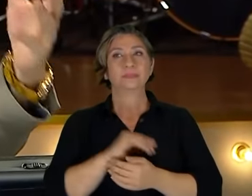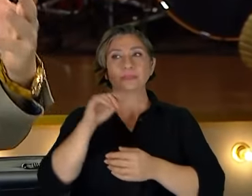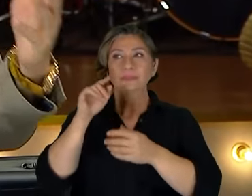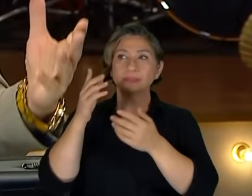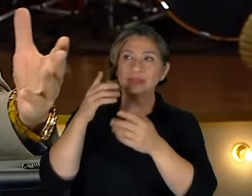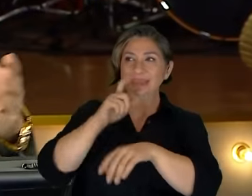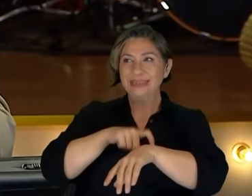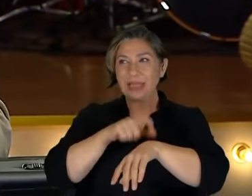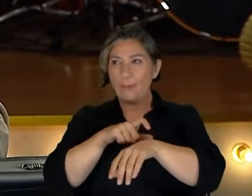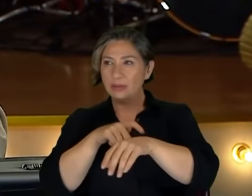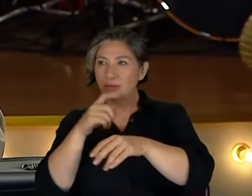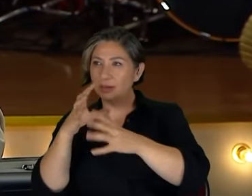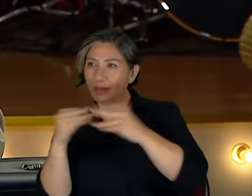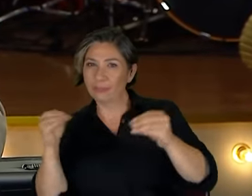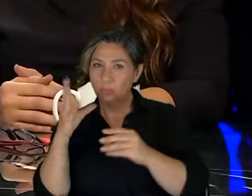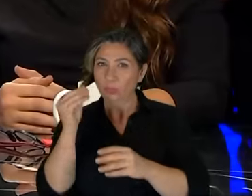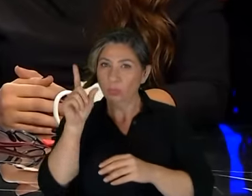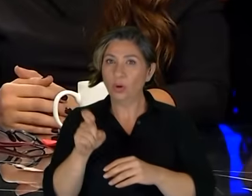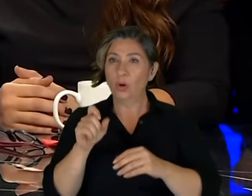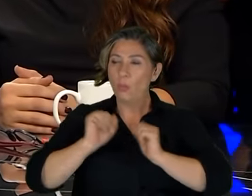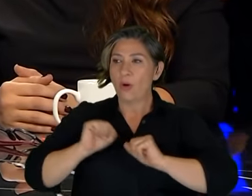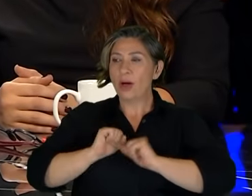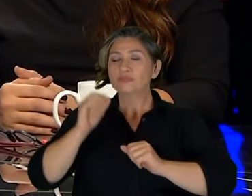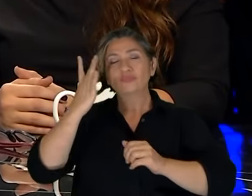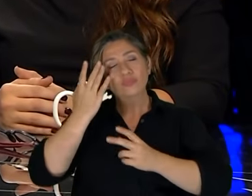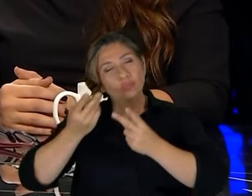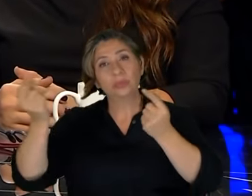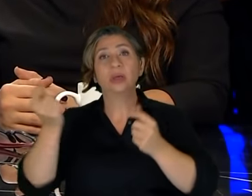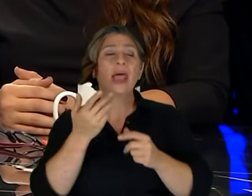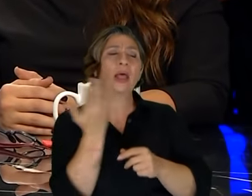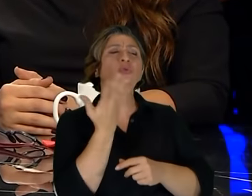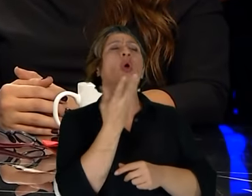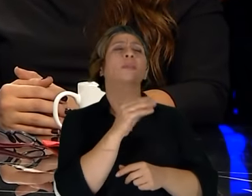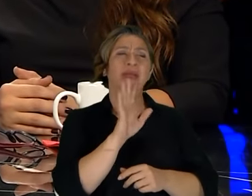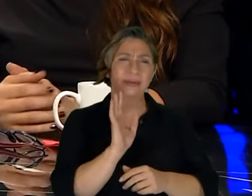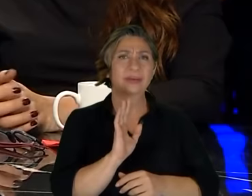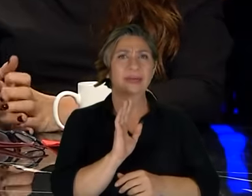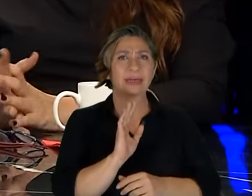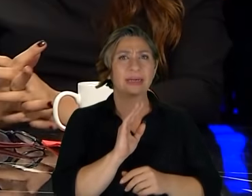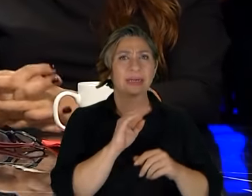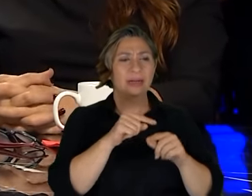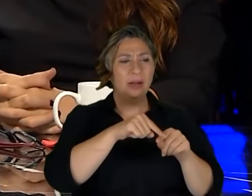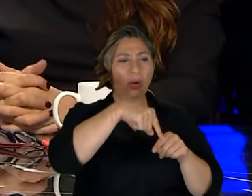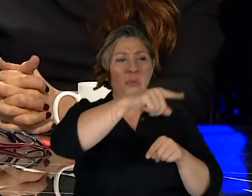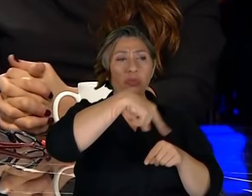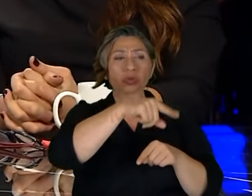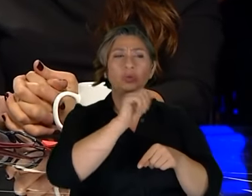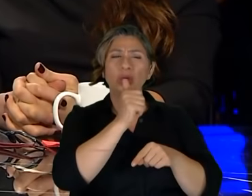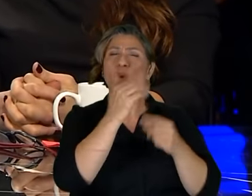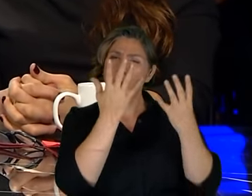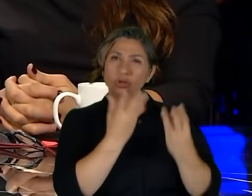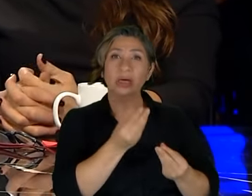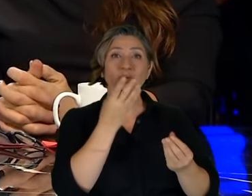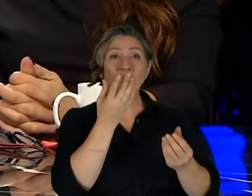zaman mefhumunu kaybettiğiniz oluyor mu? Olur provalarda bazen. Daha henüz olmadı. Önümüzdeki günlerde olacak.